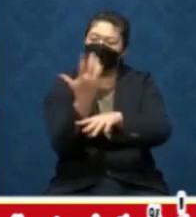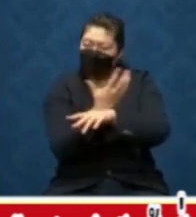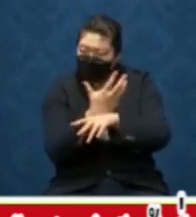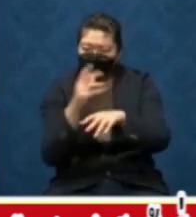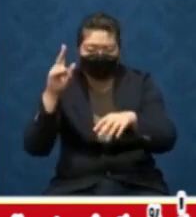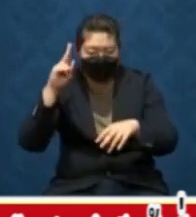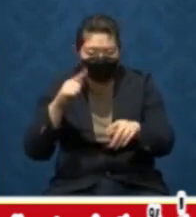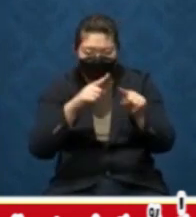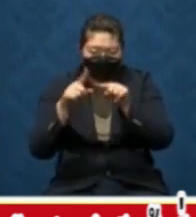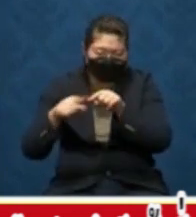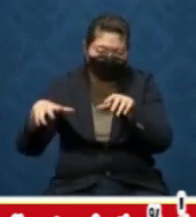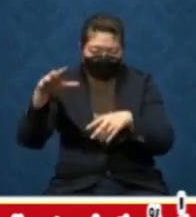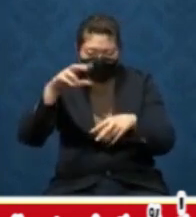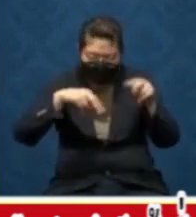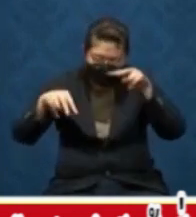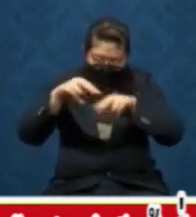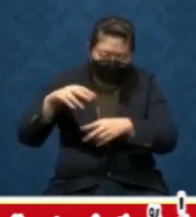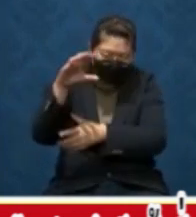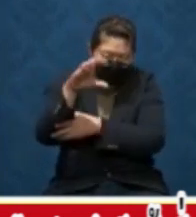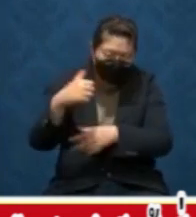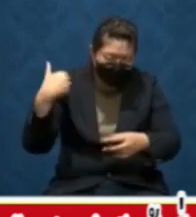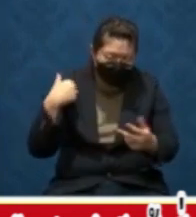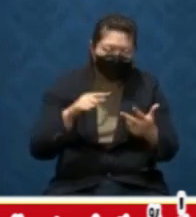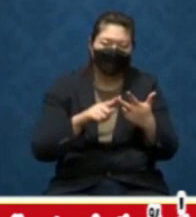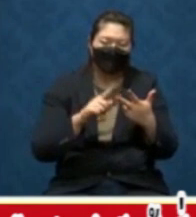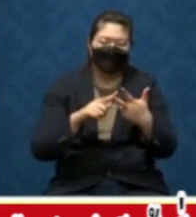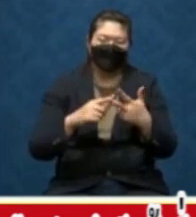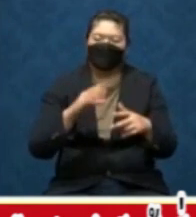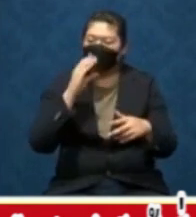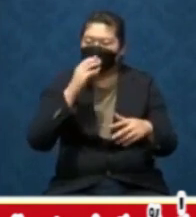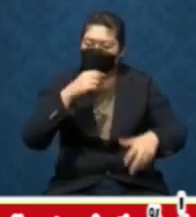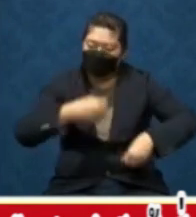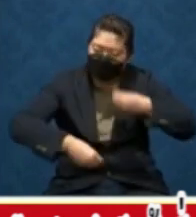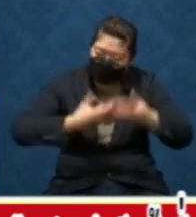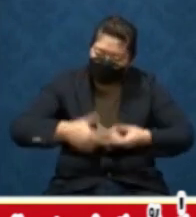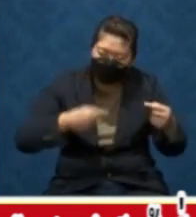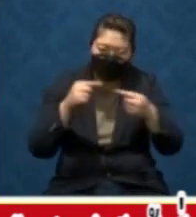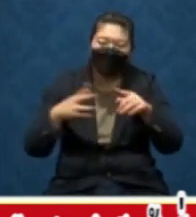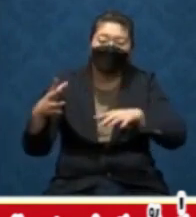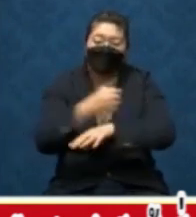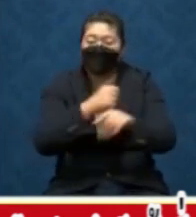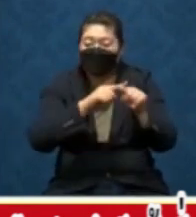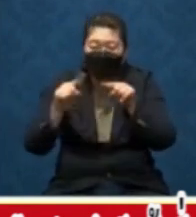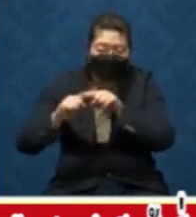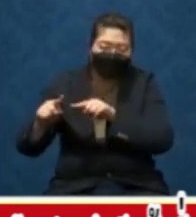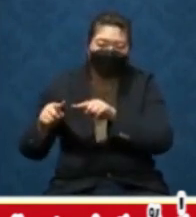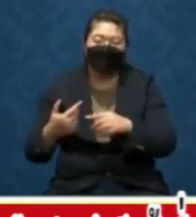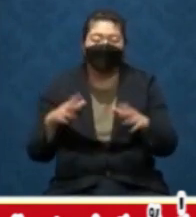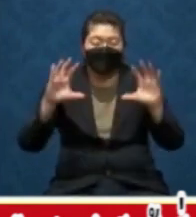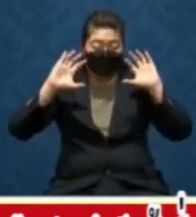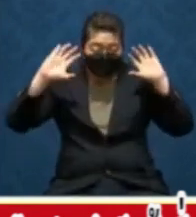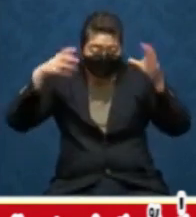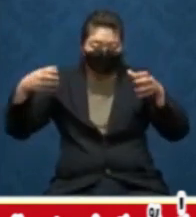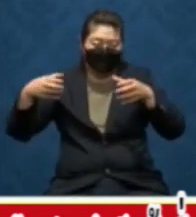จำกำจัดพฤติกรรมของพี่น้องประชาชนที่มีความเห็นต่างและรัฐบาลชุดนี้นะคะมีข้อพิเศษเลยค่ะมี